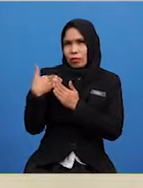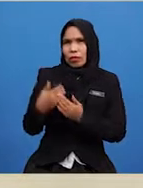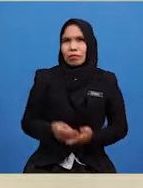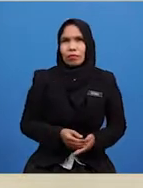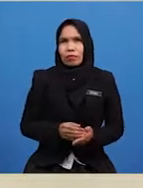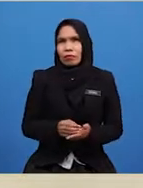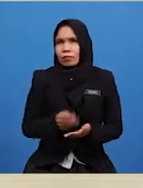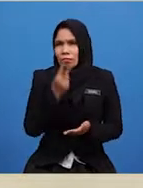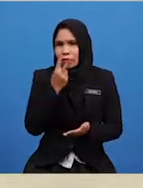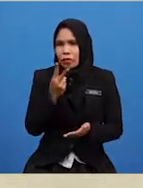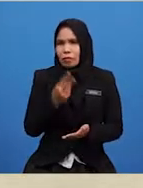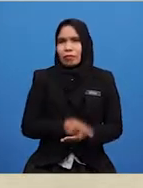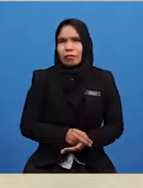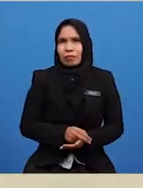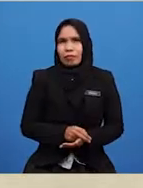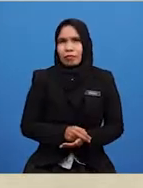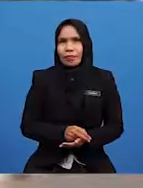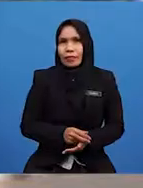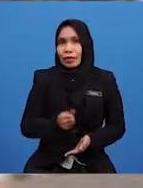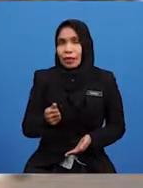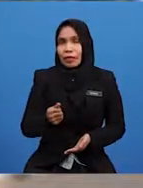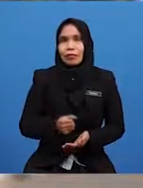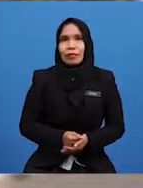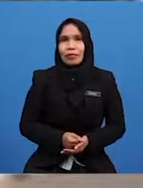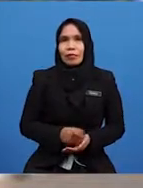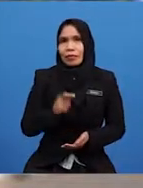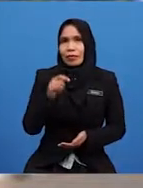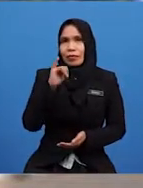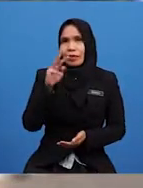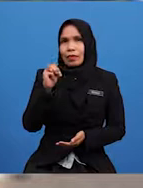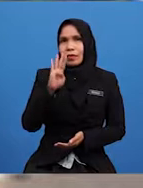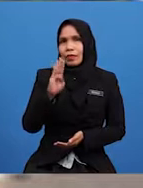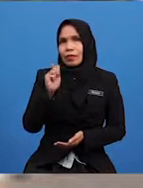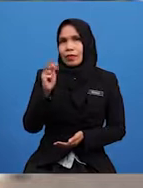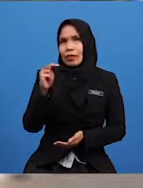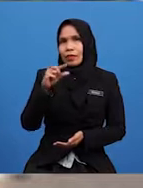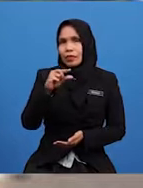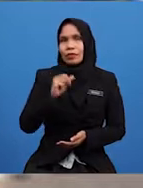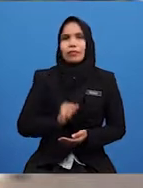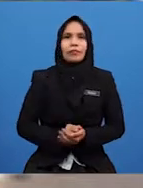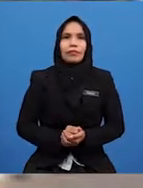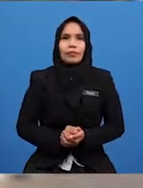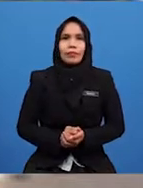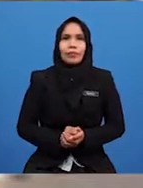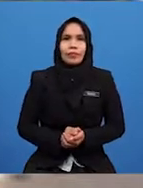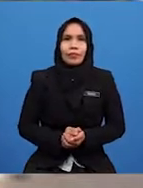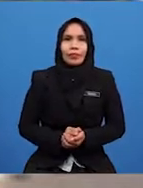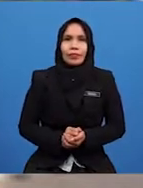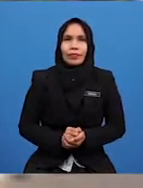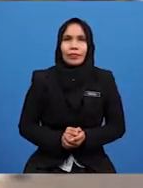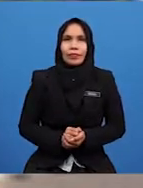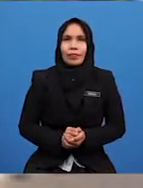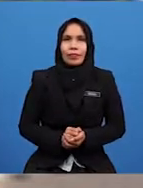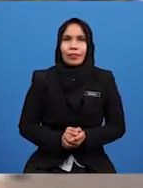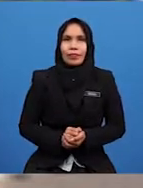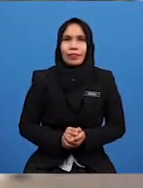alat timbang, sukat dan mata wang, menjadi hakim di pelabuhan, mengurus cukai dan menguatkuasakan